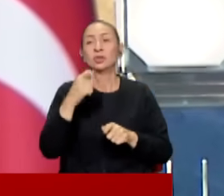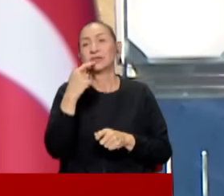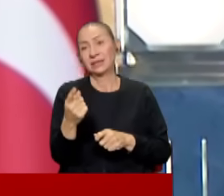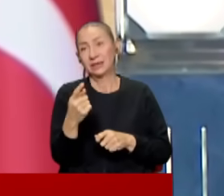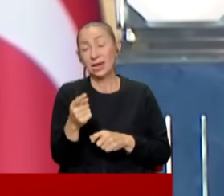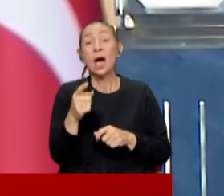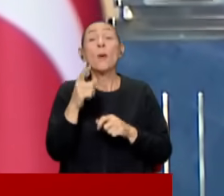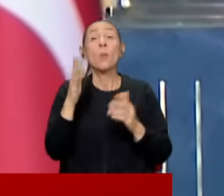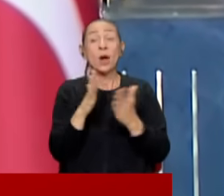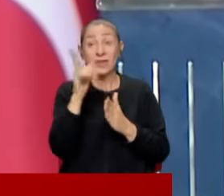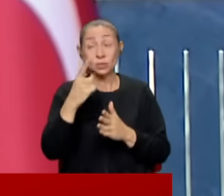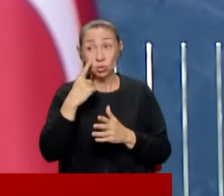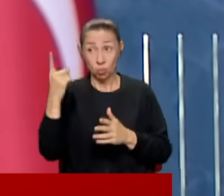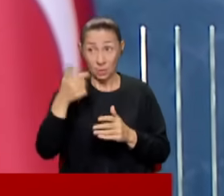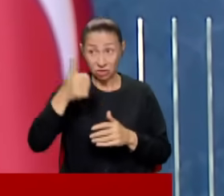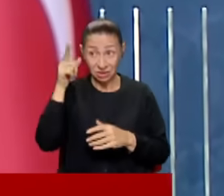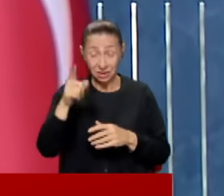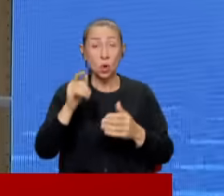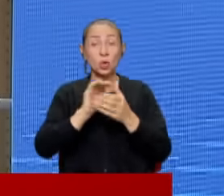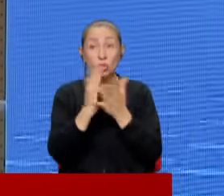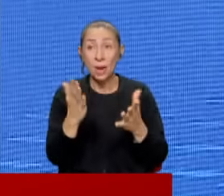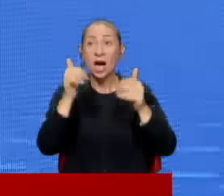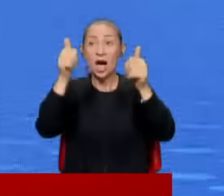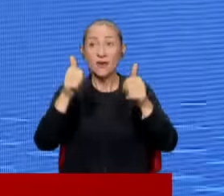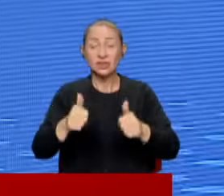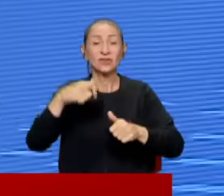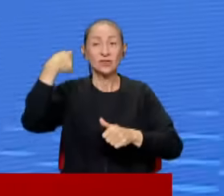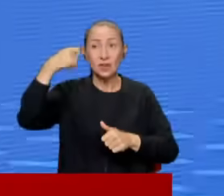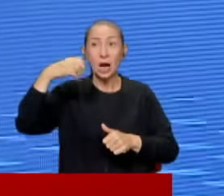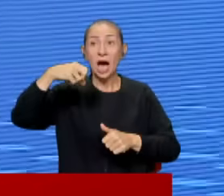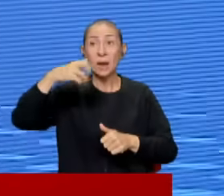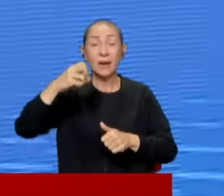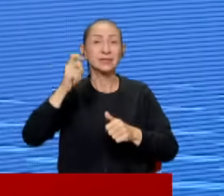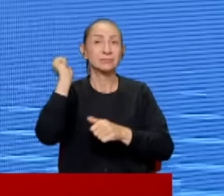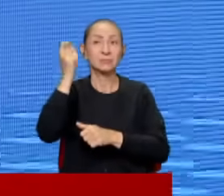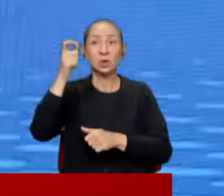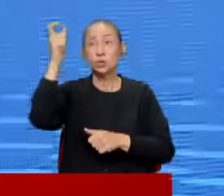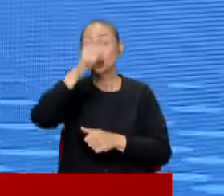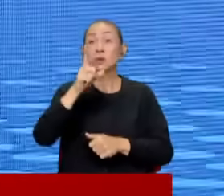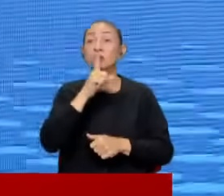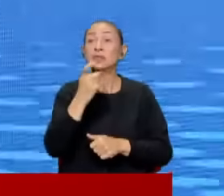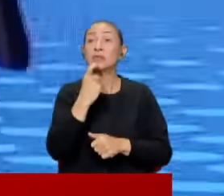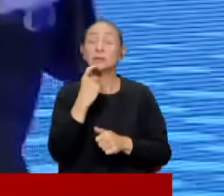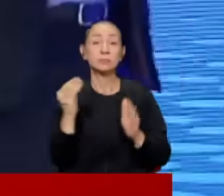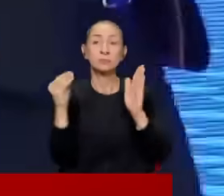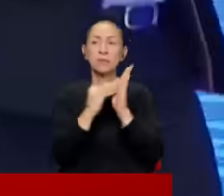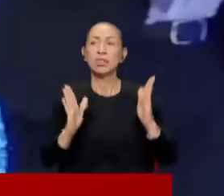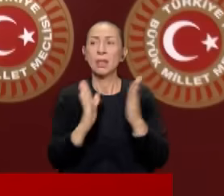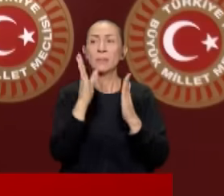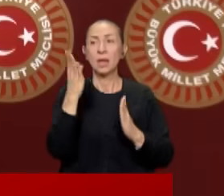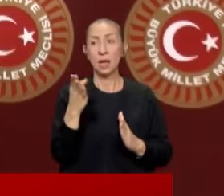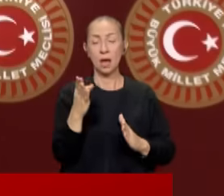Başkanlığı muhalefet cumhurbaşkanının kutlama afiş ve filmlerdeki Ak Parti sloganı Türkiye yüzyılının kullanılmasına da